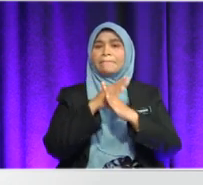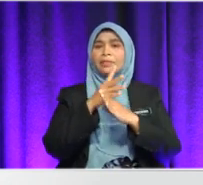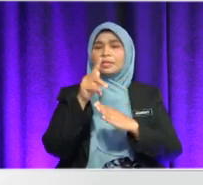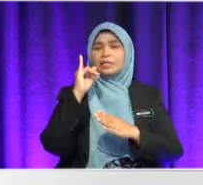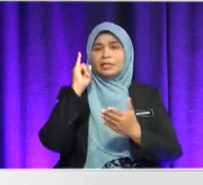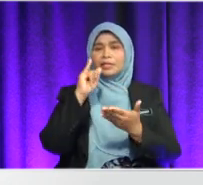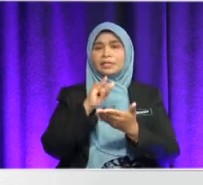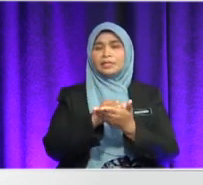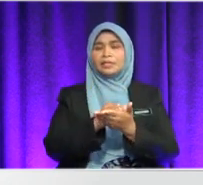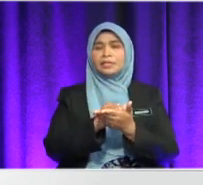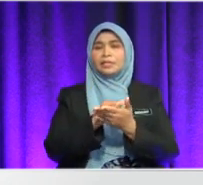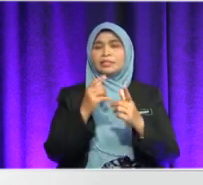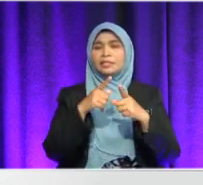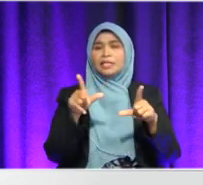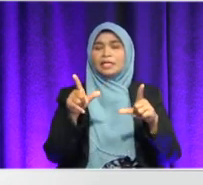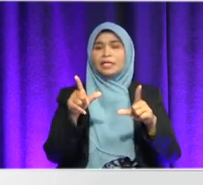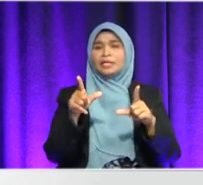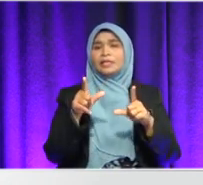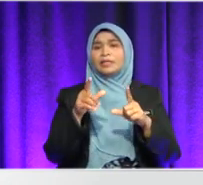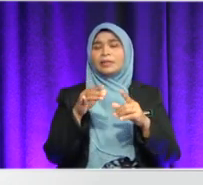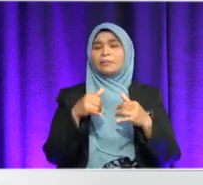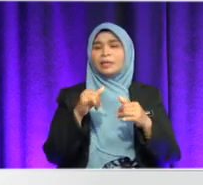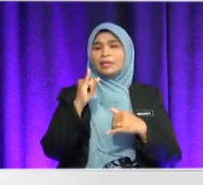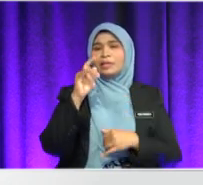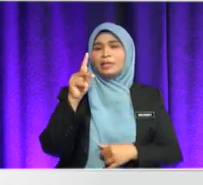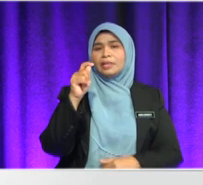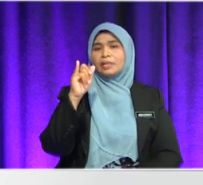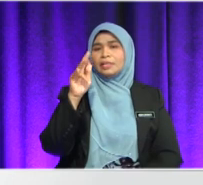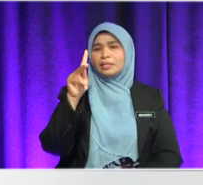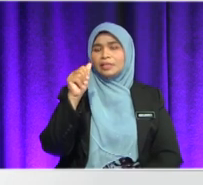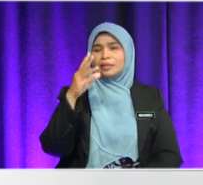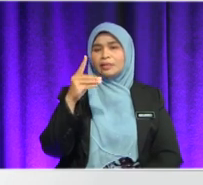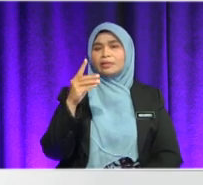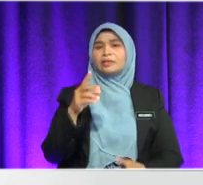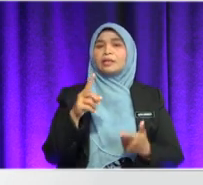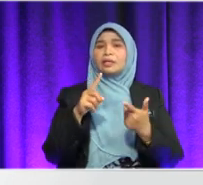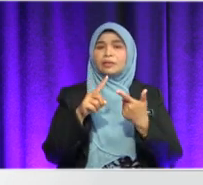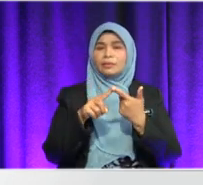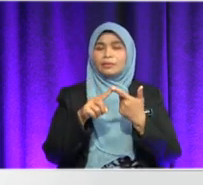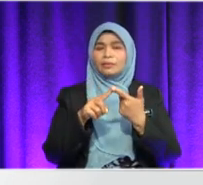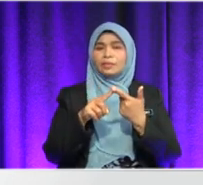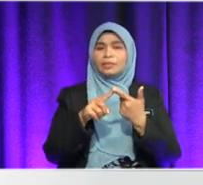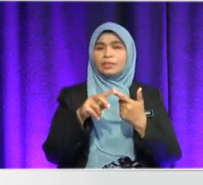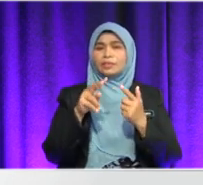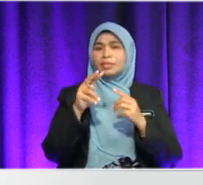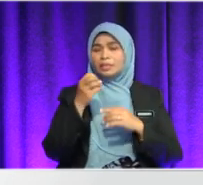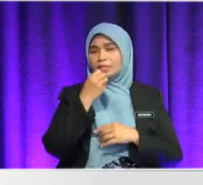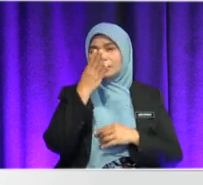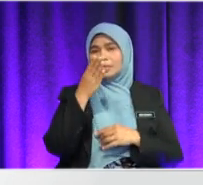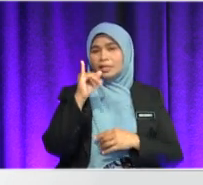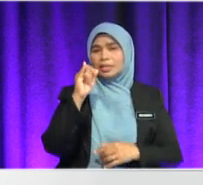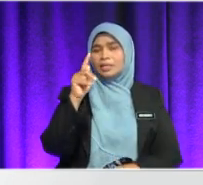ya Selain melalui etika yang kedua Nyatakan etika yang boleh